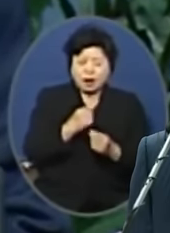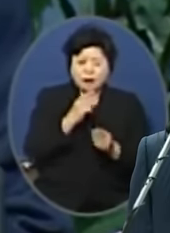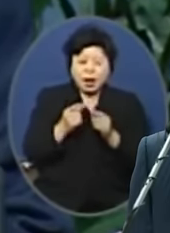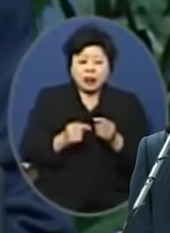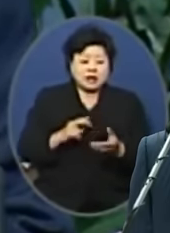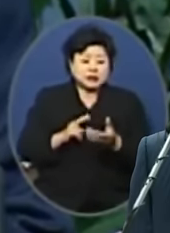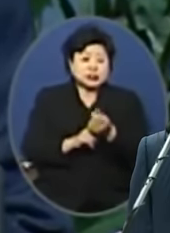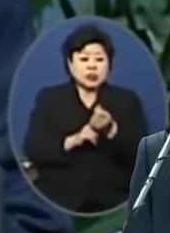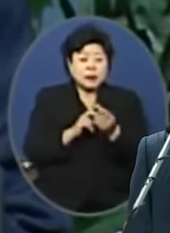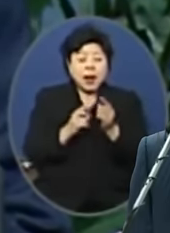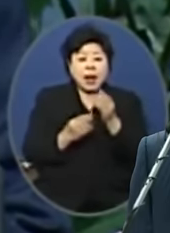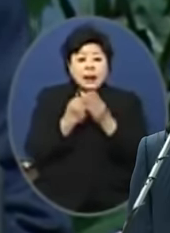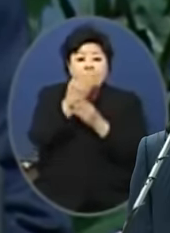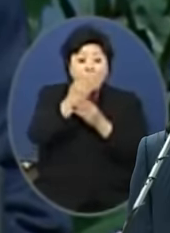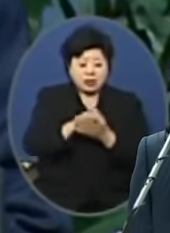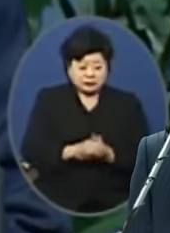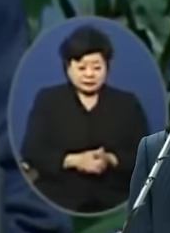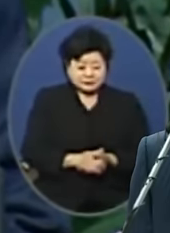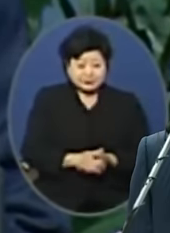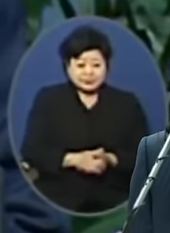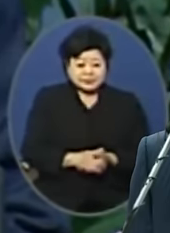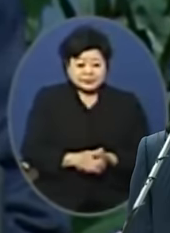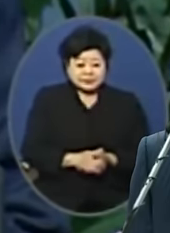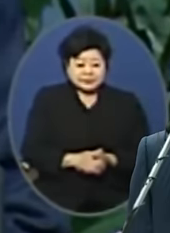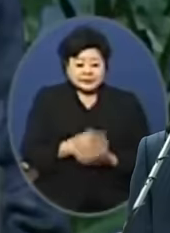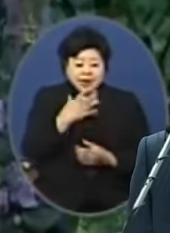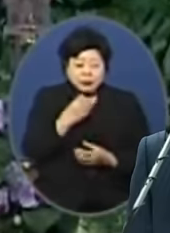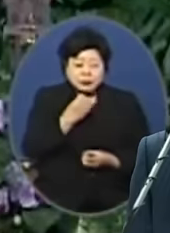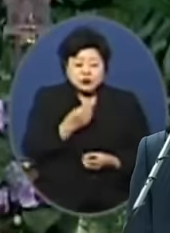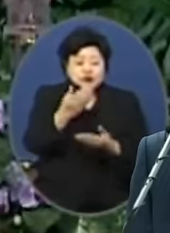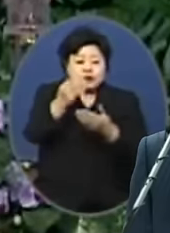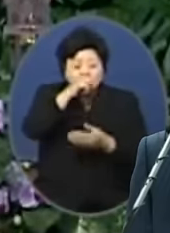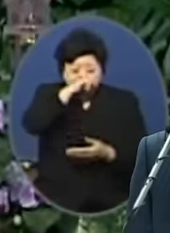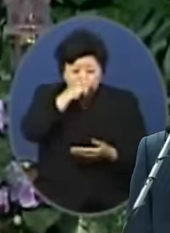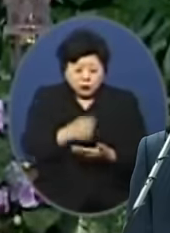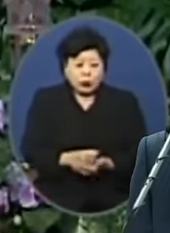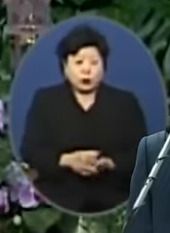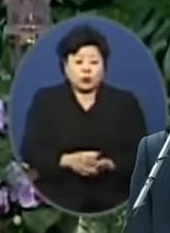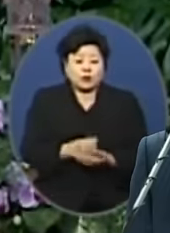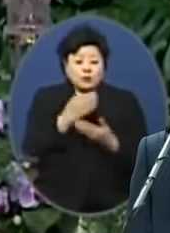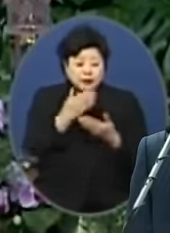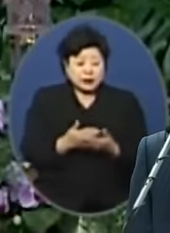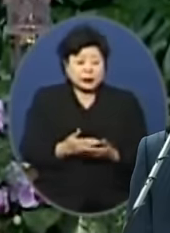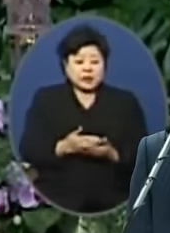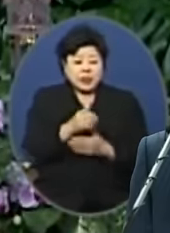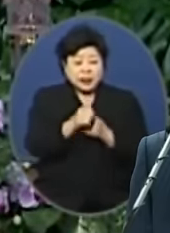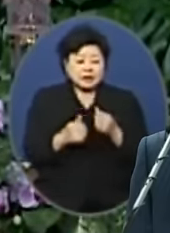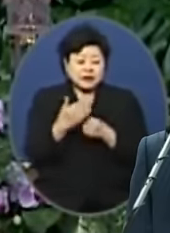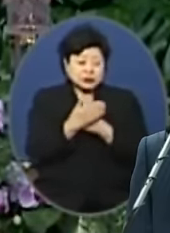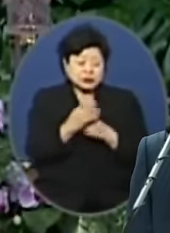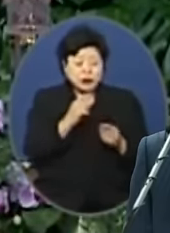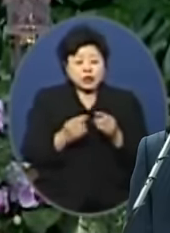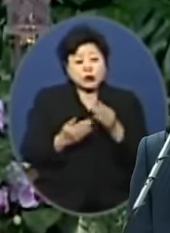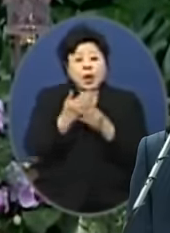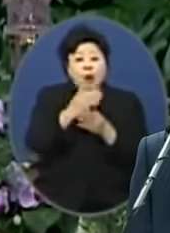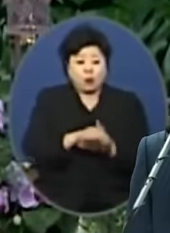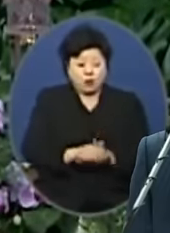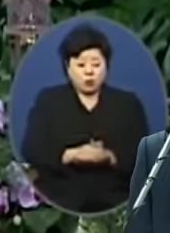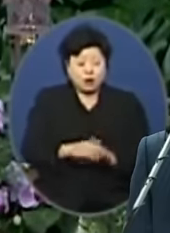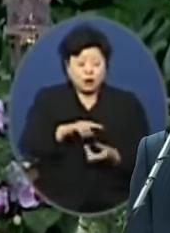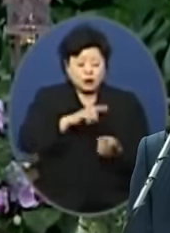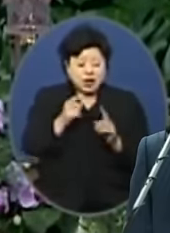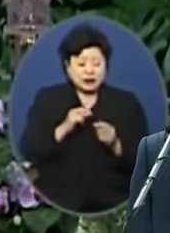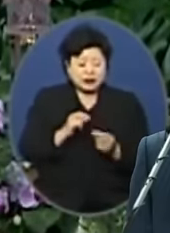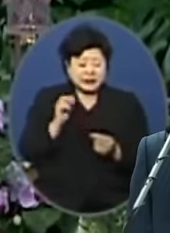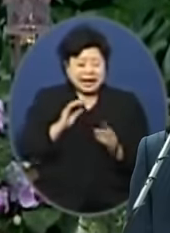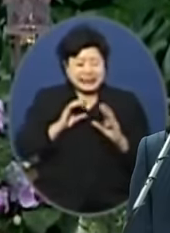기적의 역사에 대한 말도 나오고 아브라함의 복과 형통을 받은 하나님의 은총의 말도 나오고 부활